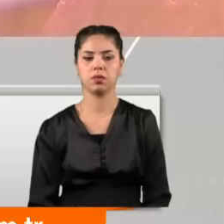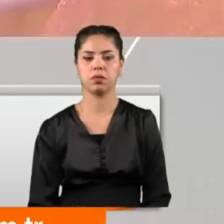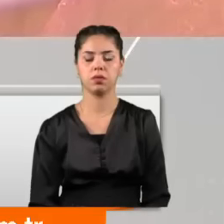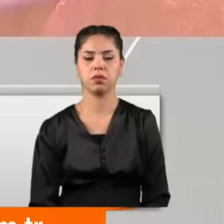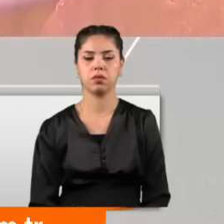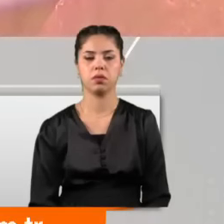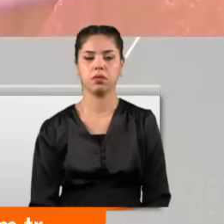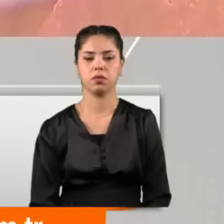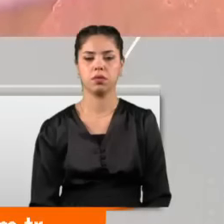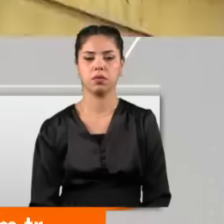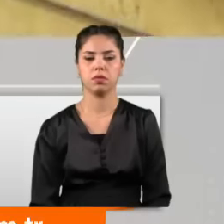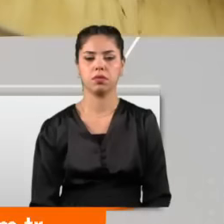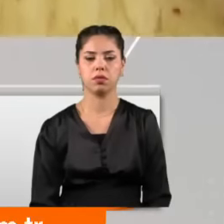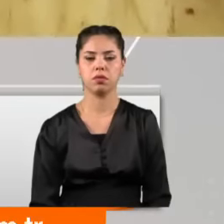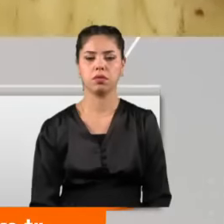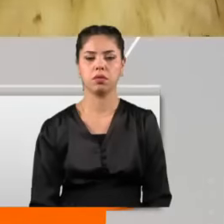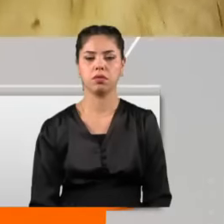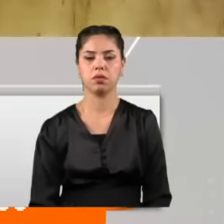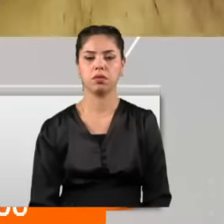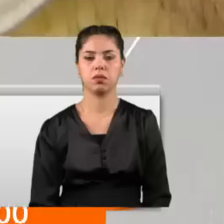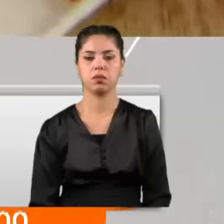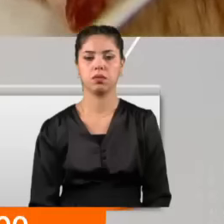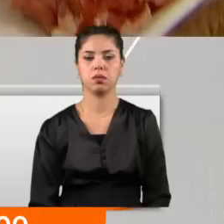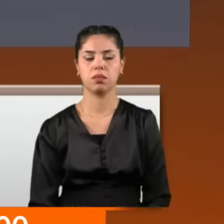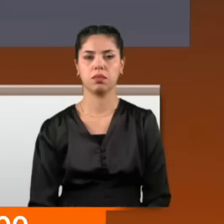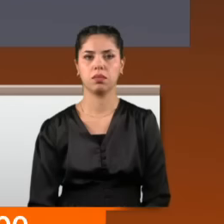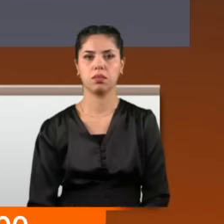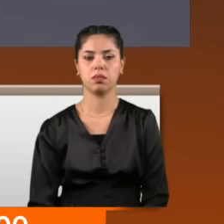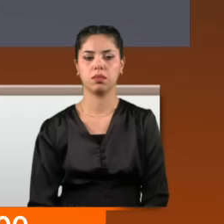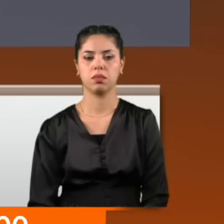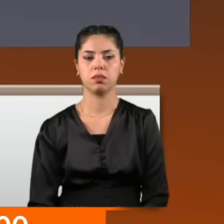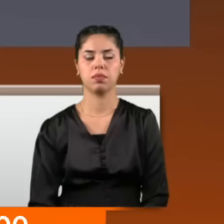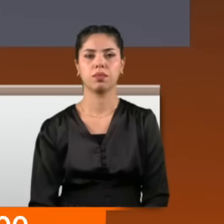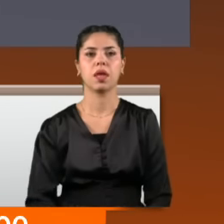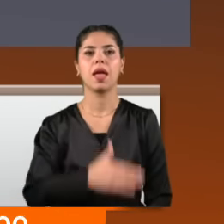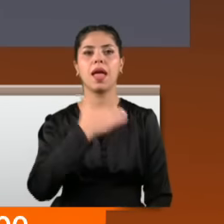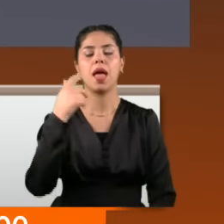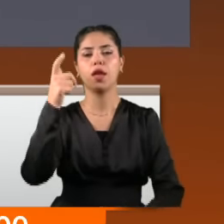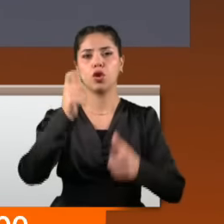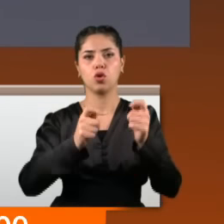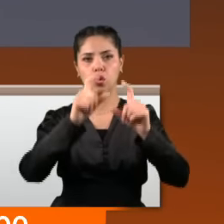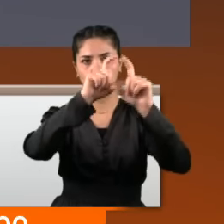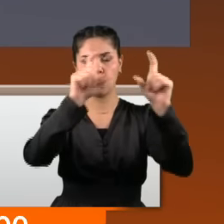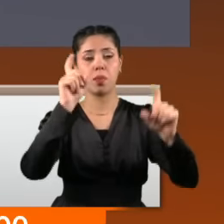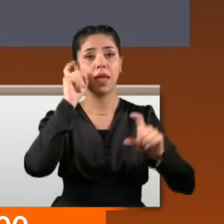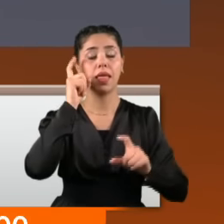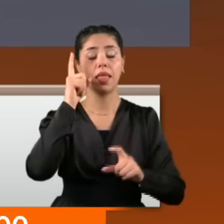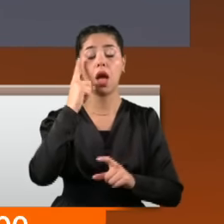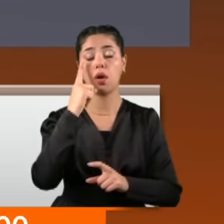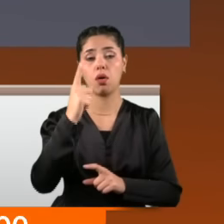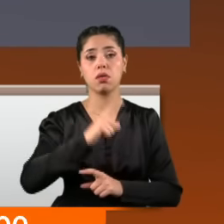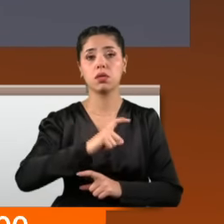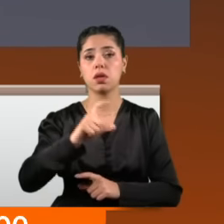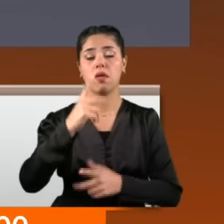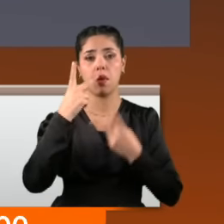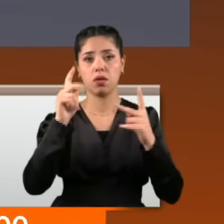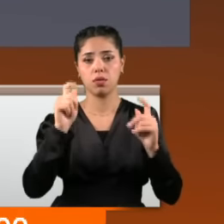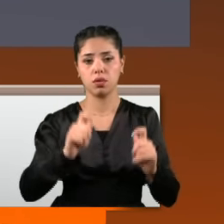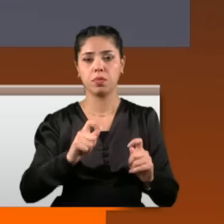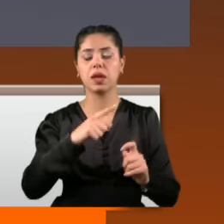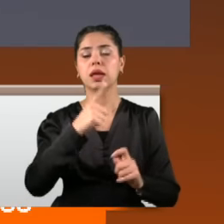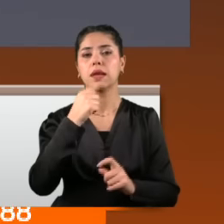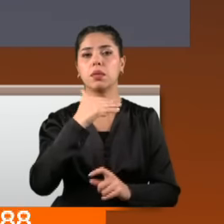getirip satmasınlar. Dolayısıyla en büyük hile burada. Et ve Süt Kurumu da iddialar üzerine açıklama yaptı. Kırmızı ette